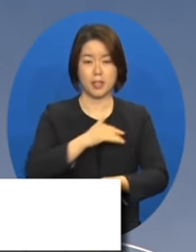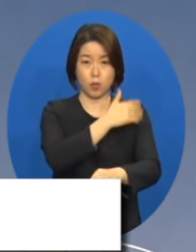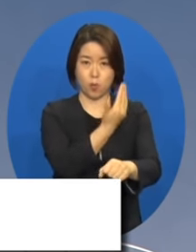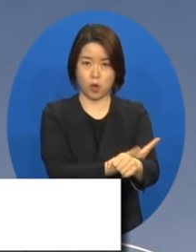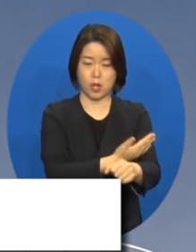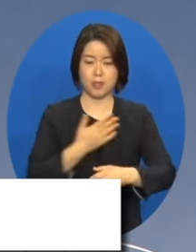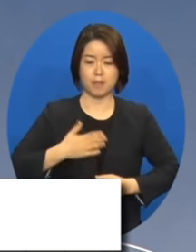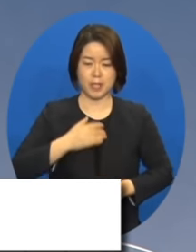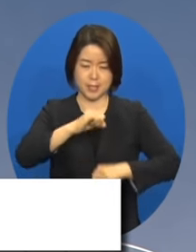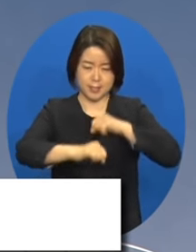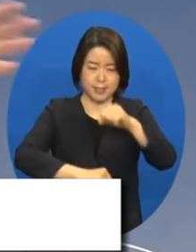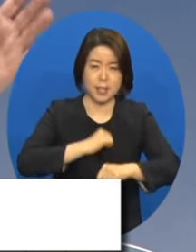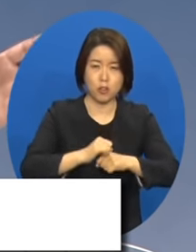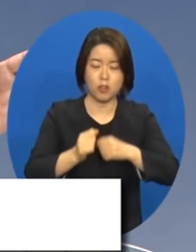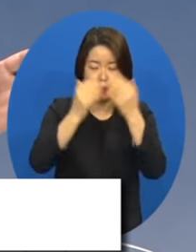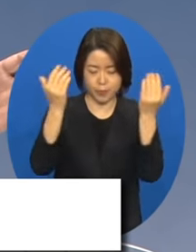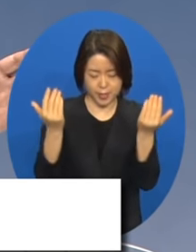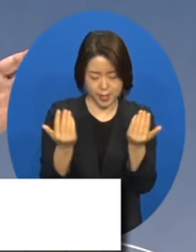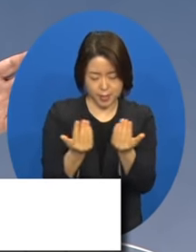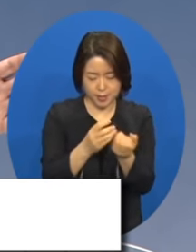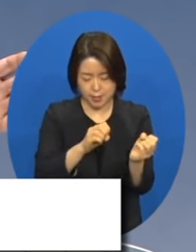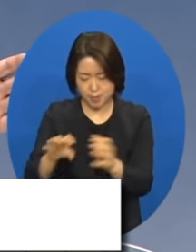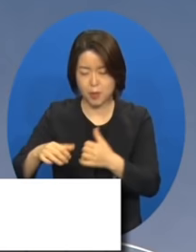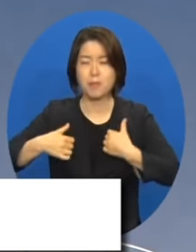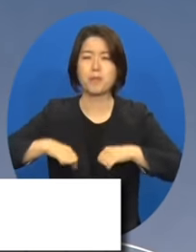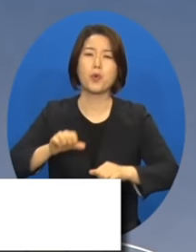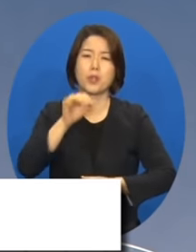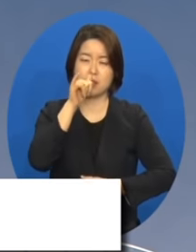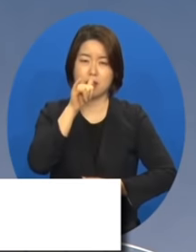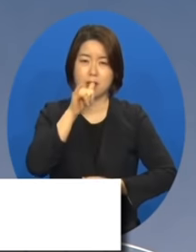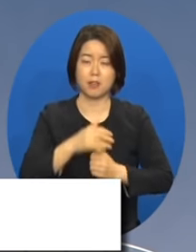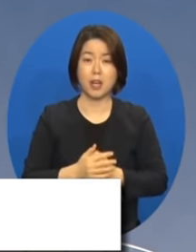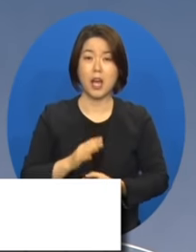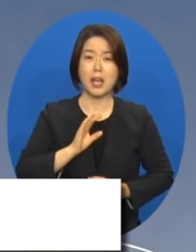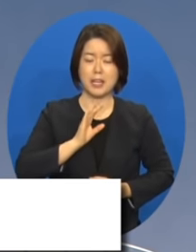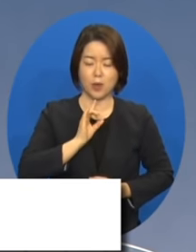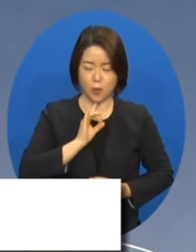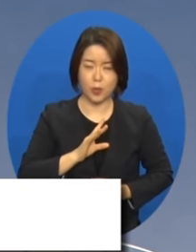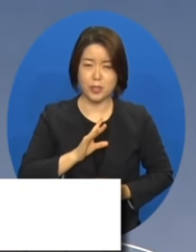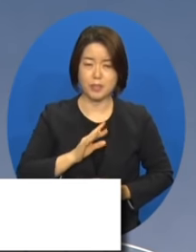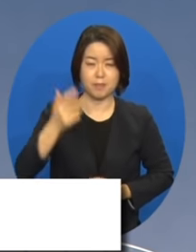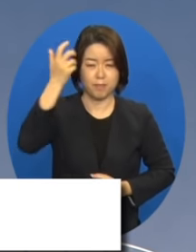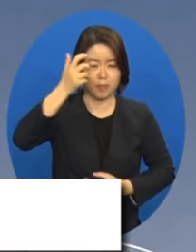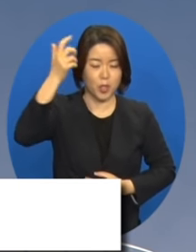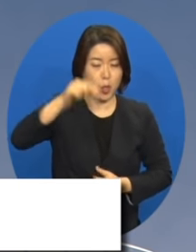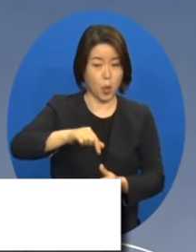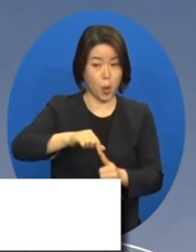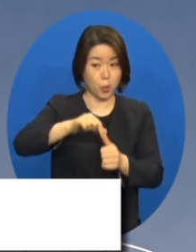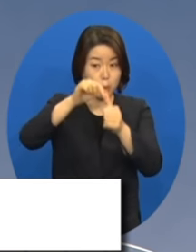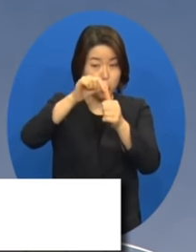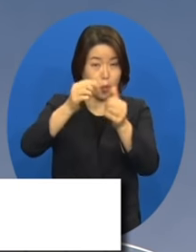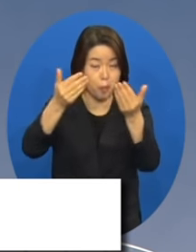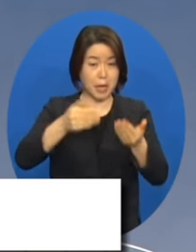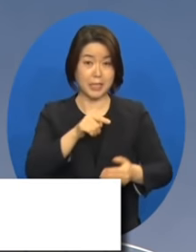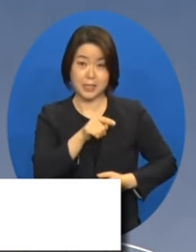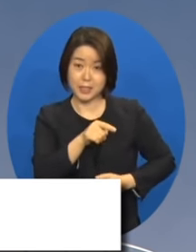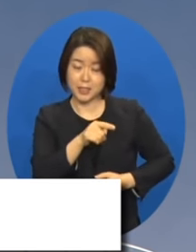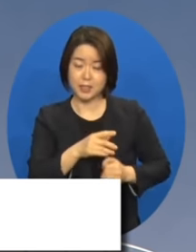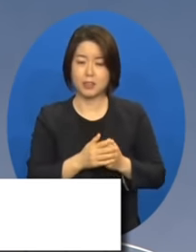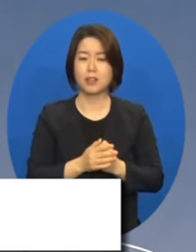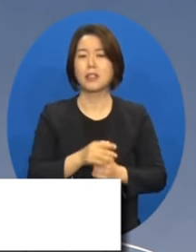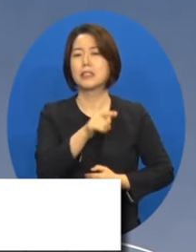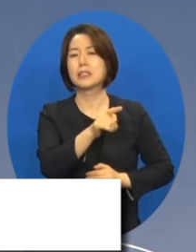내 자유를 다 포기했습니다 저는 오직 영혼이 구원받는 것을 위해서 그 사람이 종이